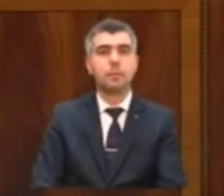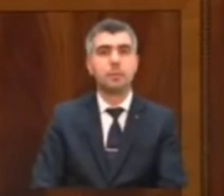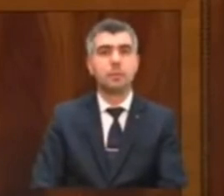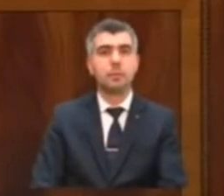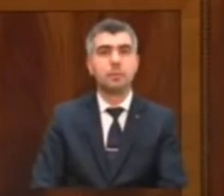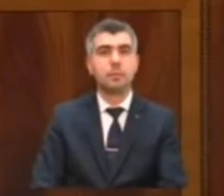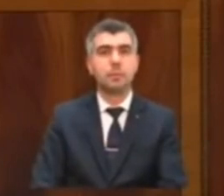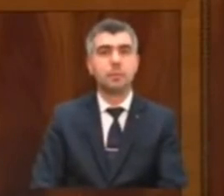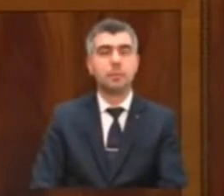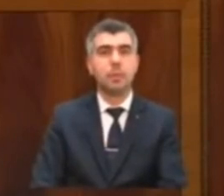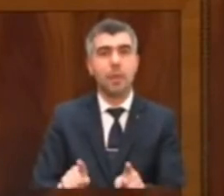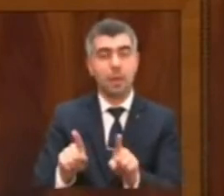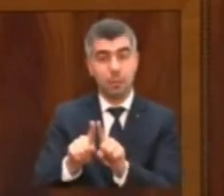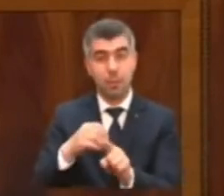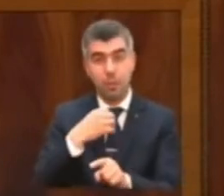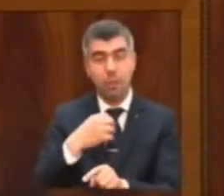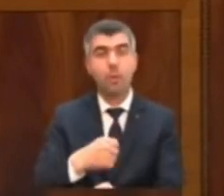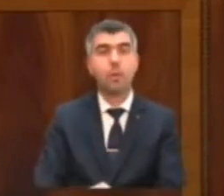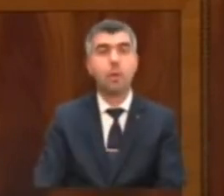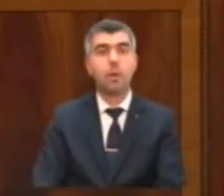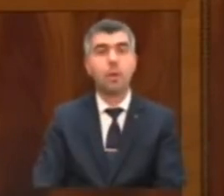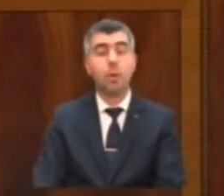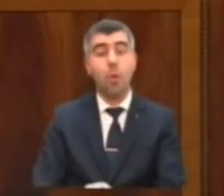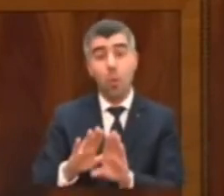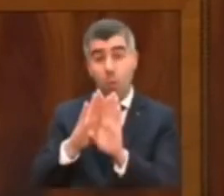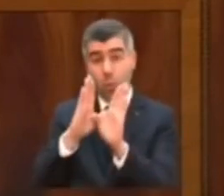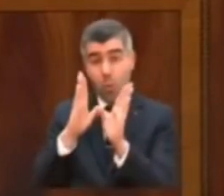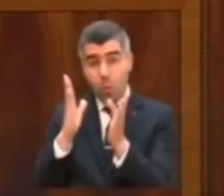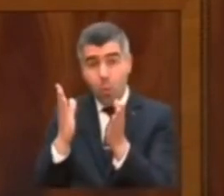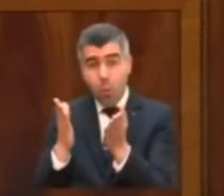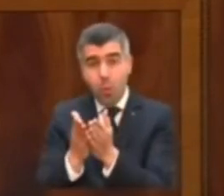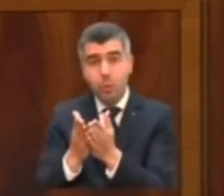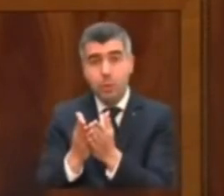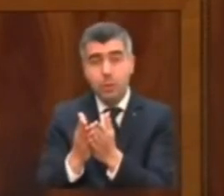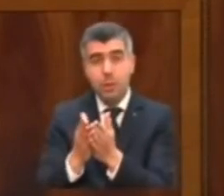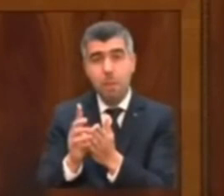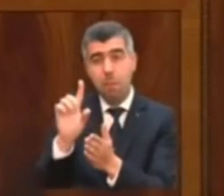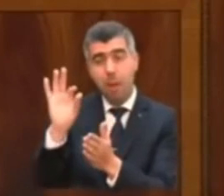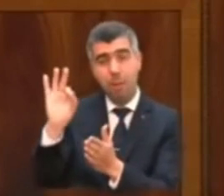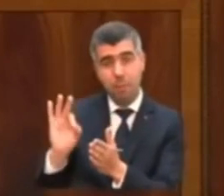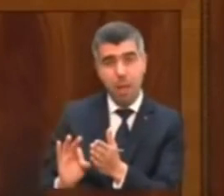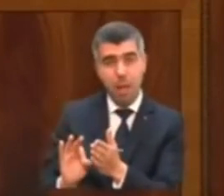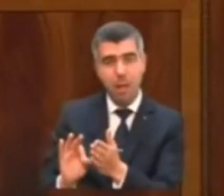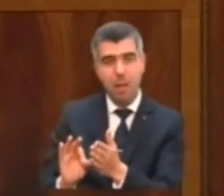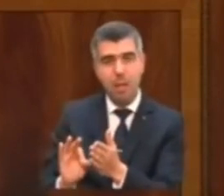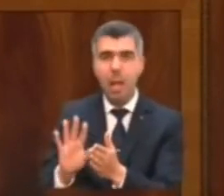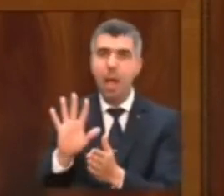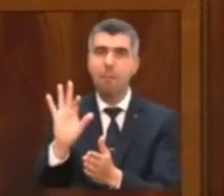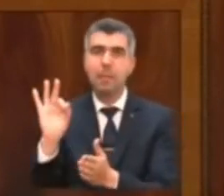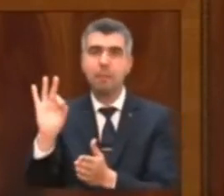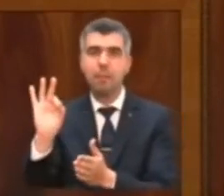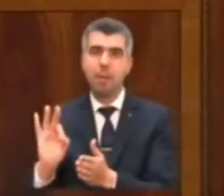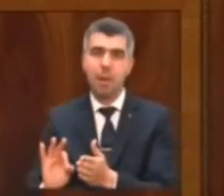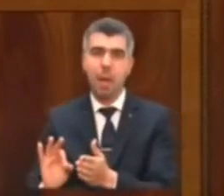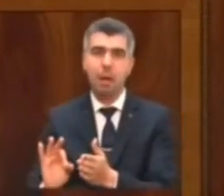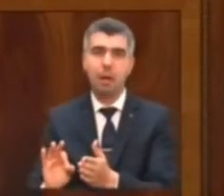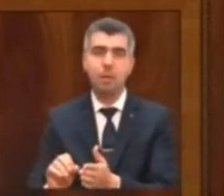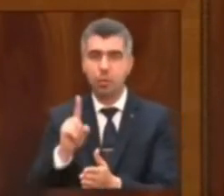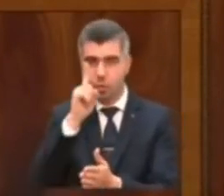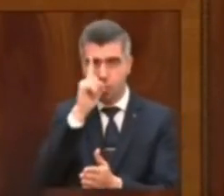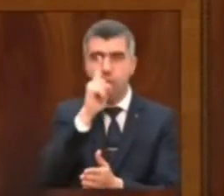ما نديروش كما كيقولوا ماشي كلها محبوكه ولا متروكه، لا، كنديروا الوسط. وهذا ان شاء الله